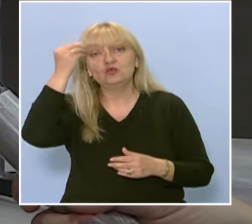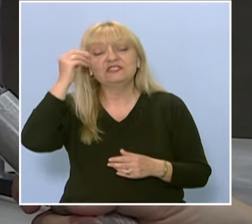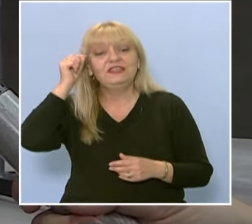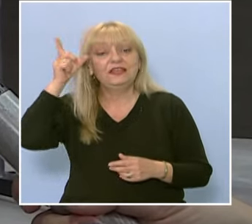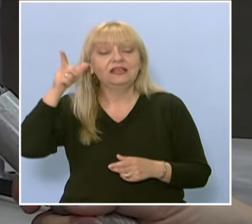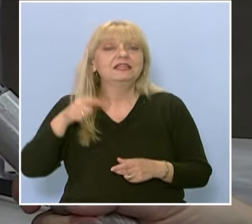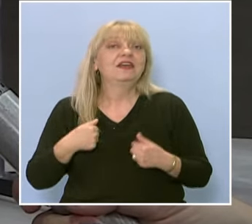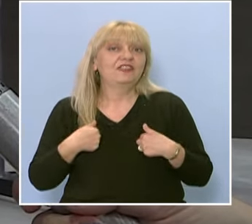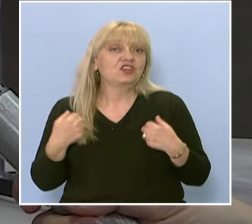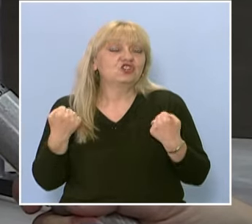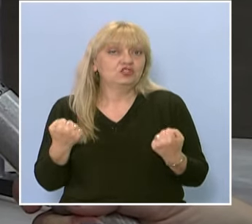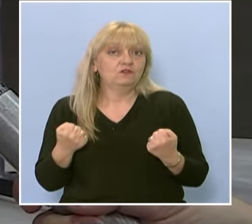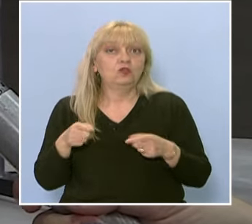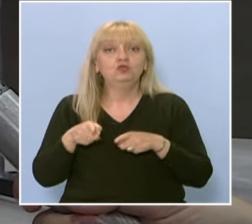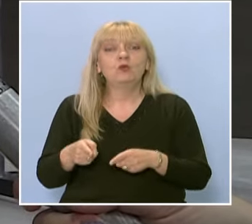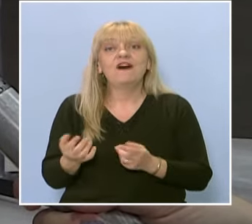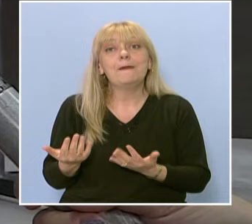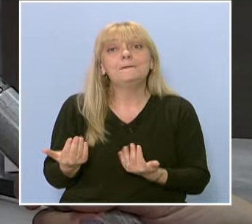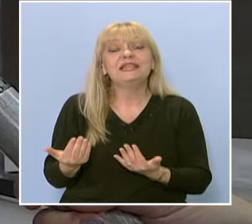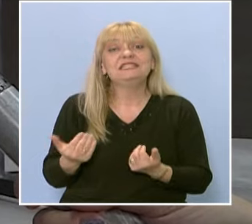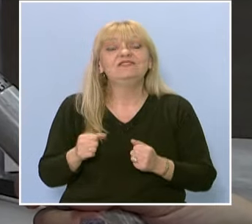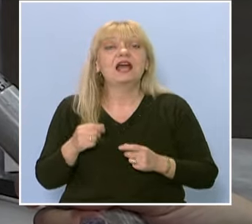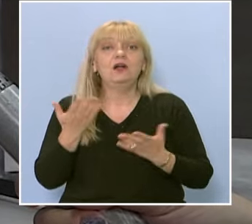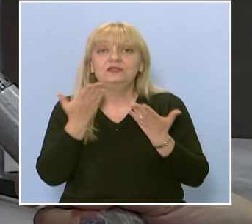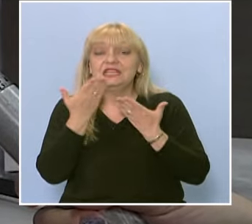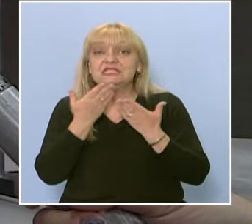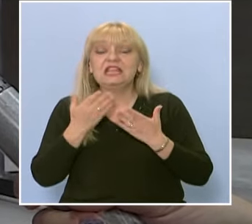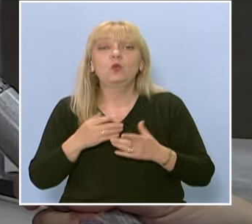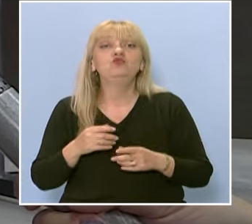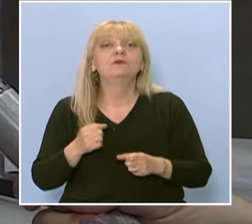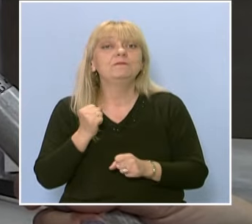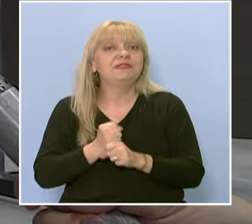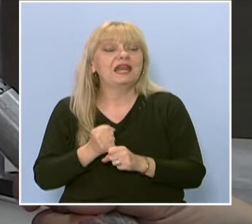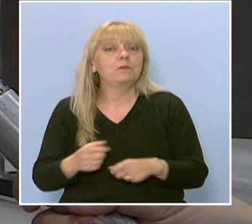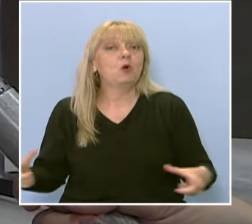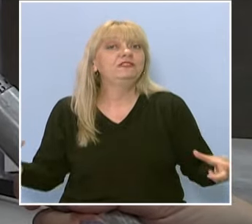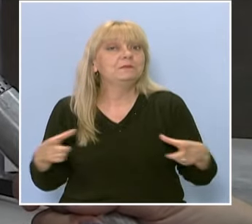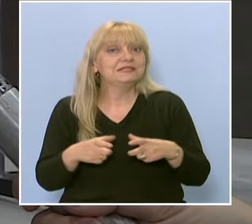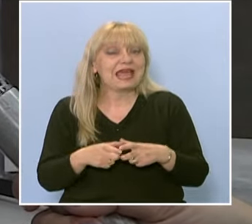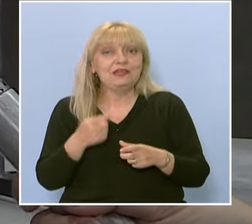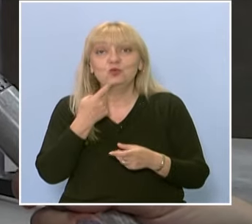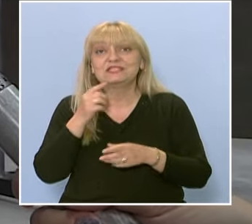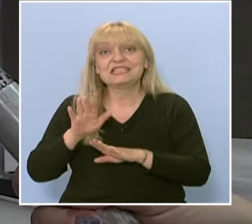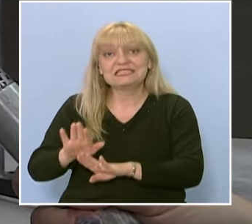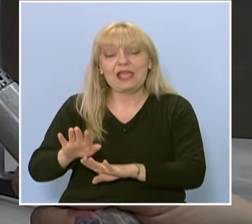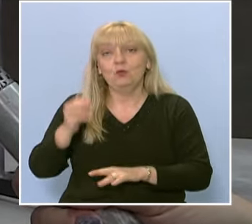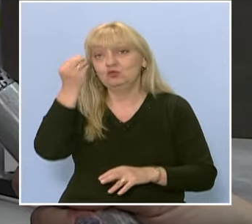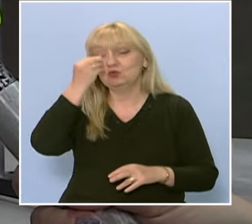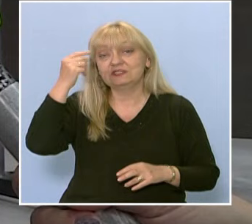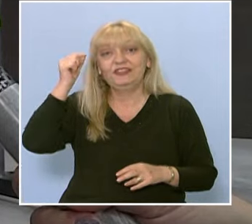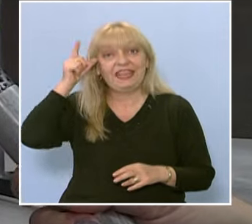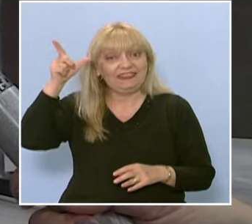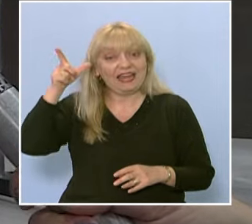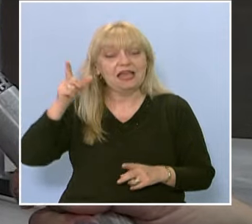нашето предизвикателство да се научим отново да работим заедно с него, така че да